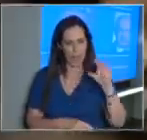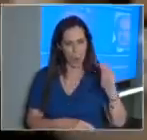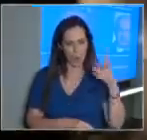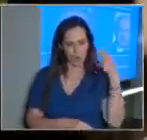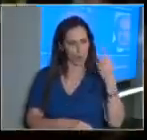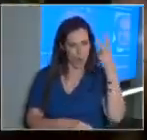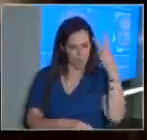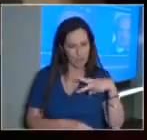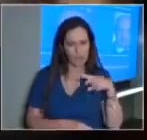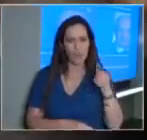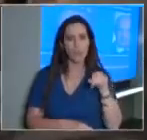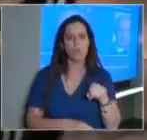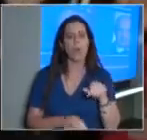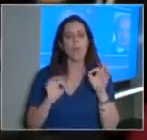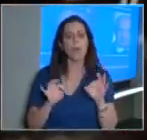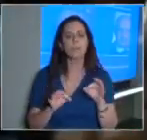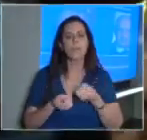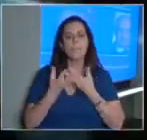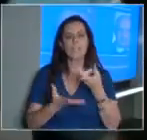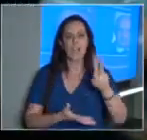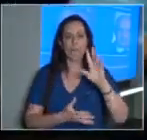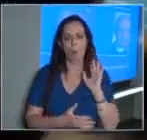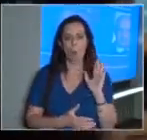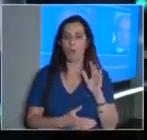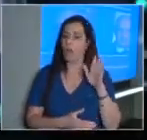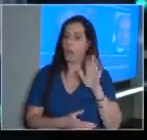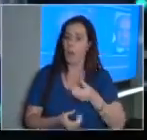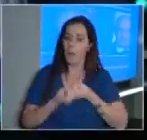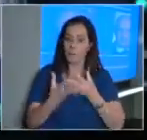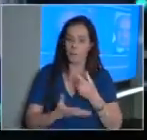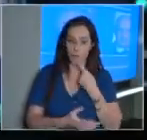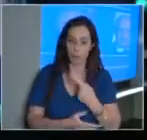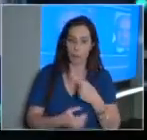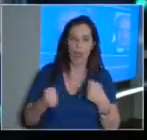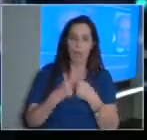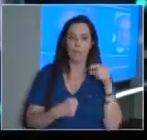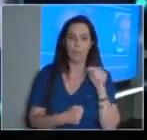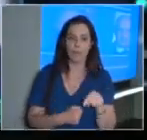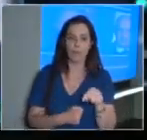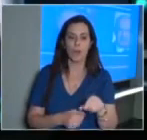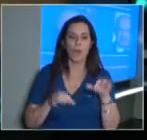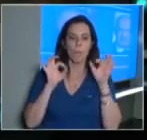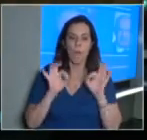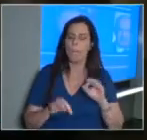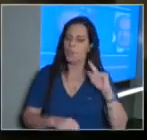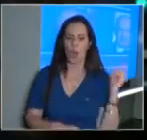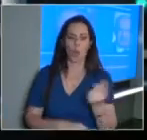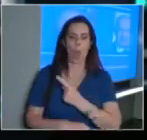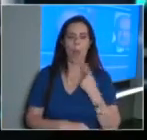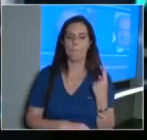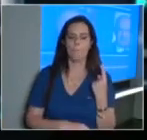שבועיים, מבין שיש פה למעשה מסר כפול. גם המסר שאומר, המאבק הזה הוא באמת חוצה